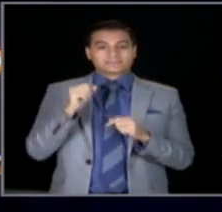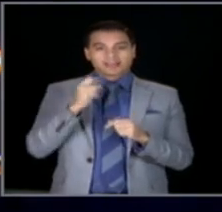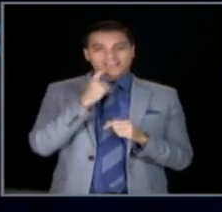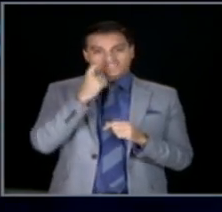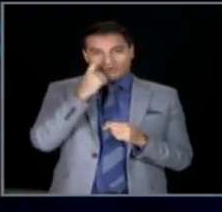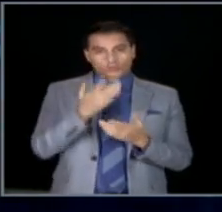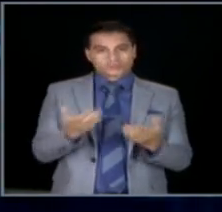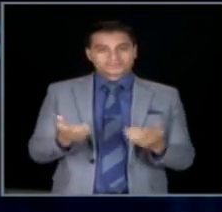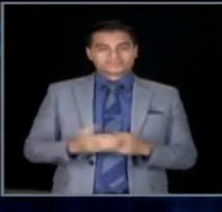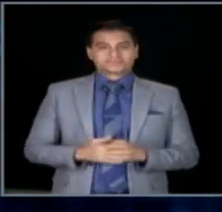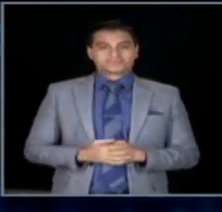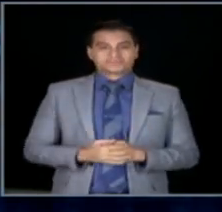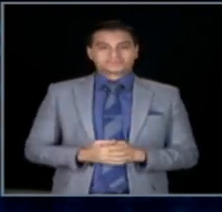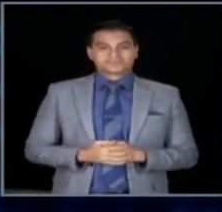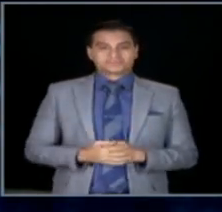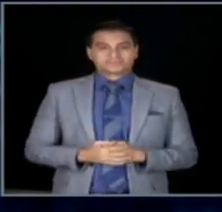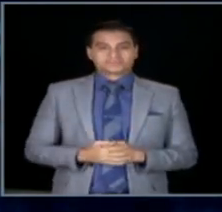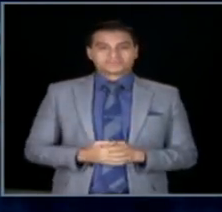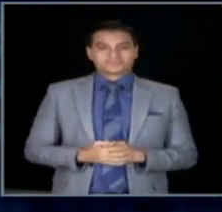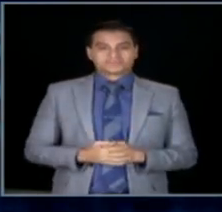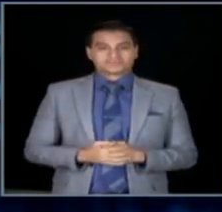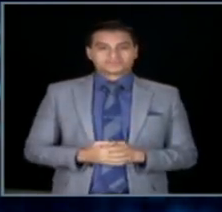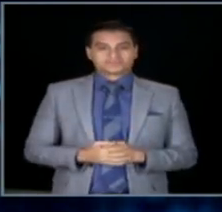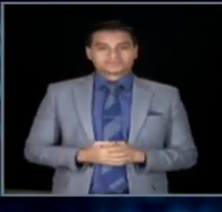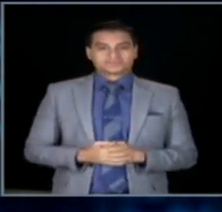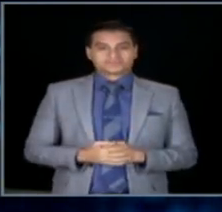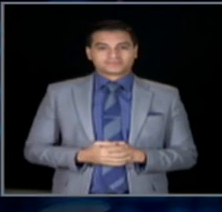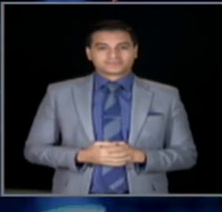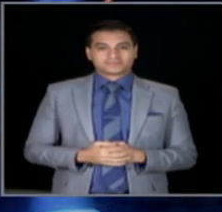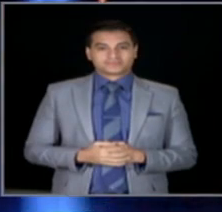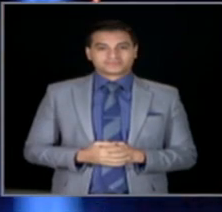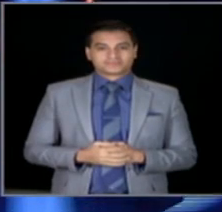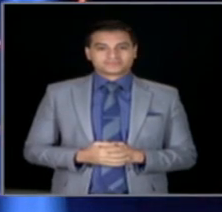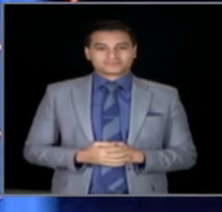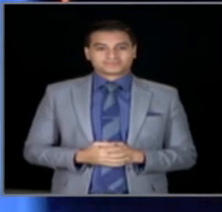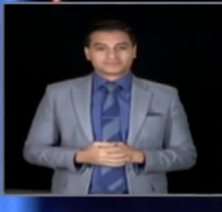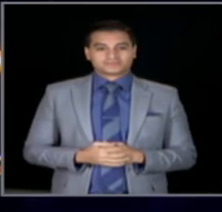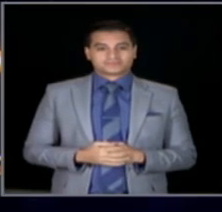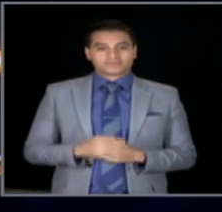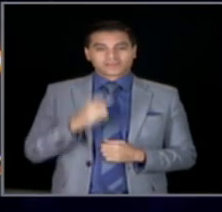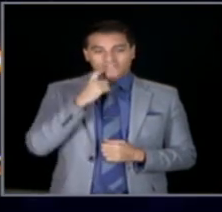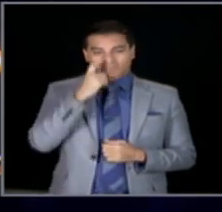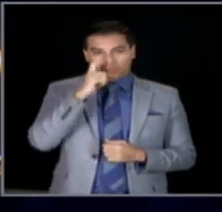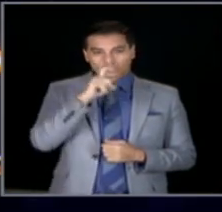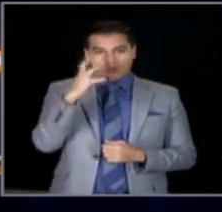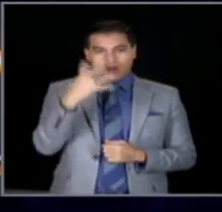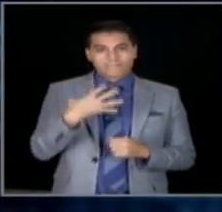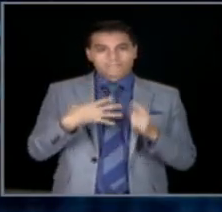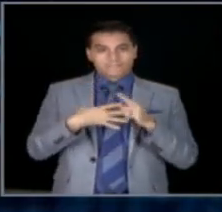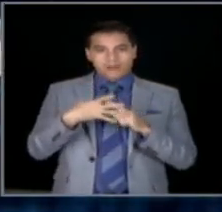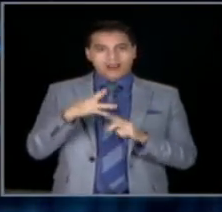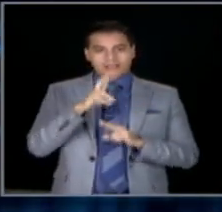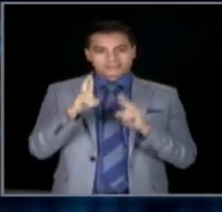الفنون. الفنون. فقرة الفنون أربع